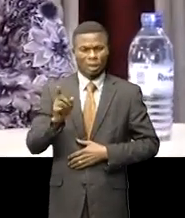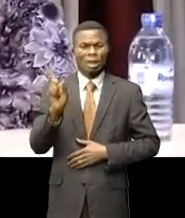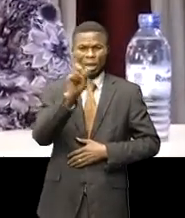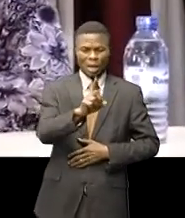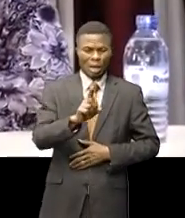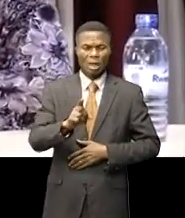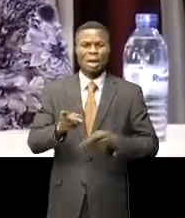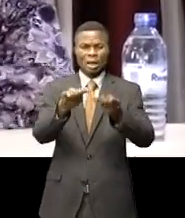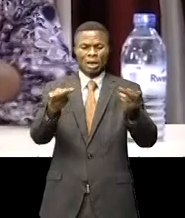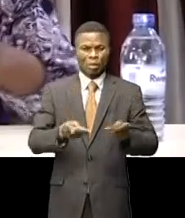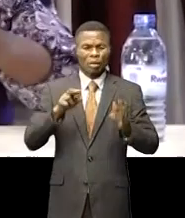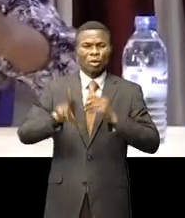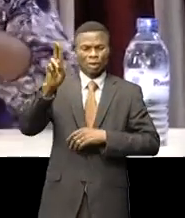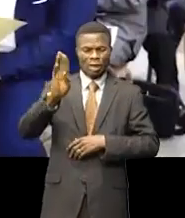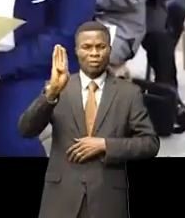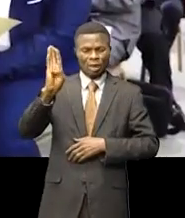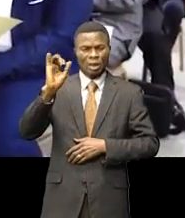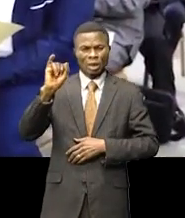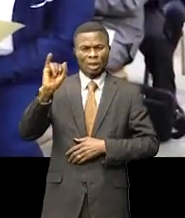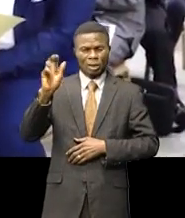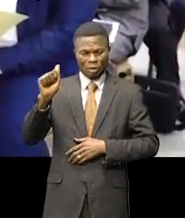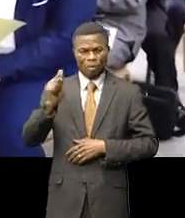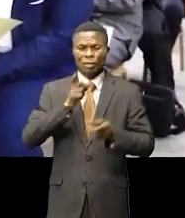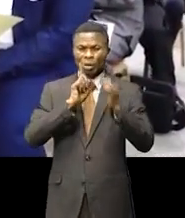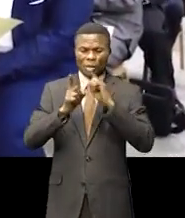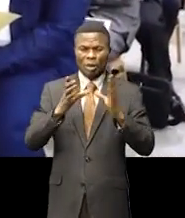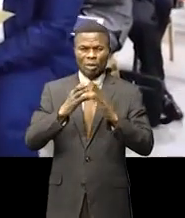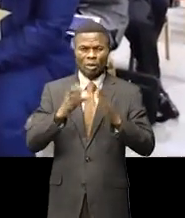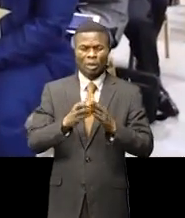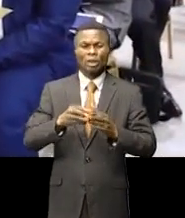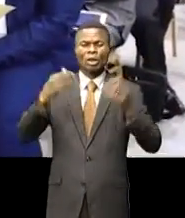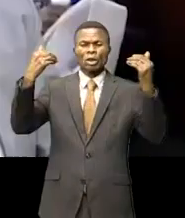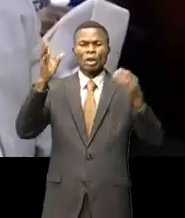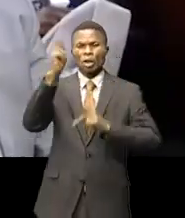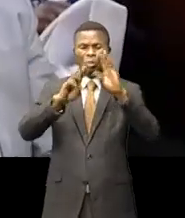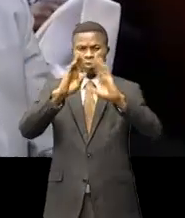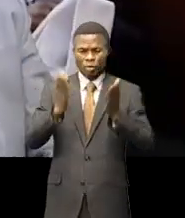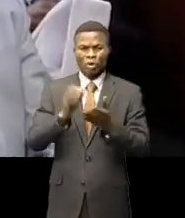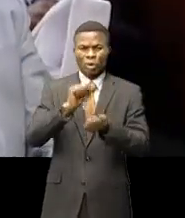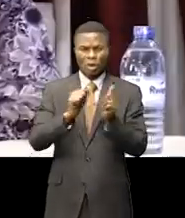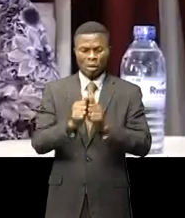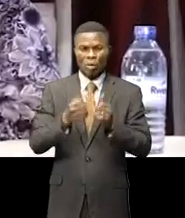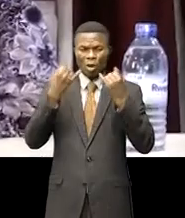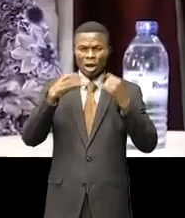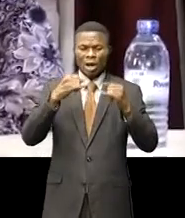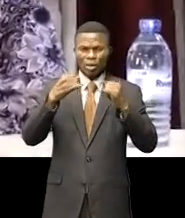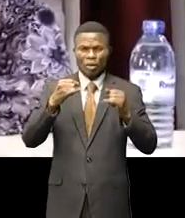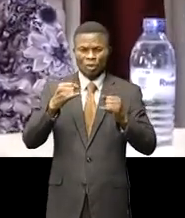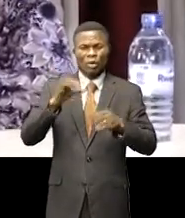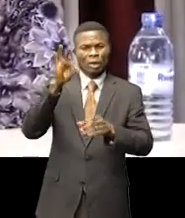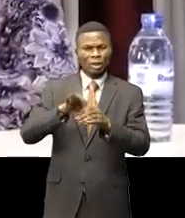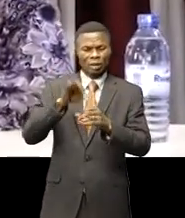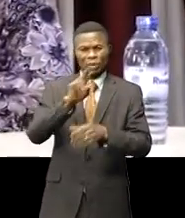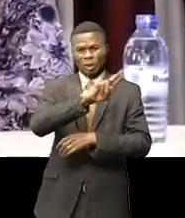à la base UDPS Bounia. Elle a eu à s'entretenir avec des combattants sur des questions d'actualité dans les élections